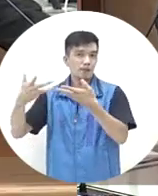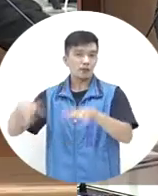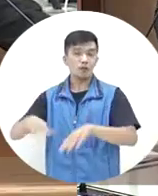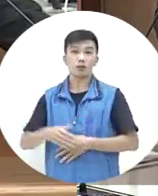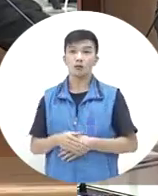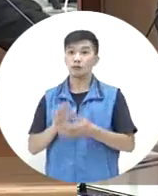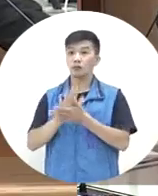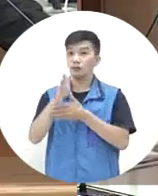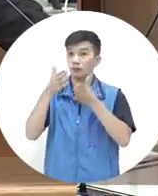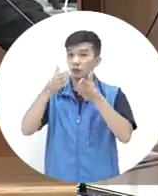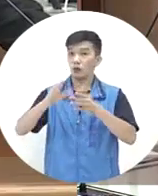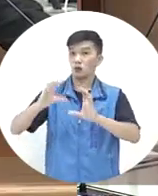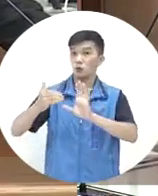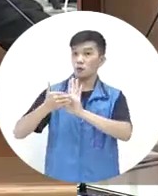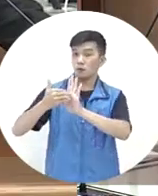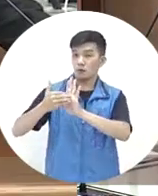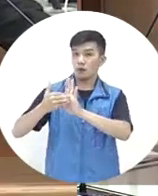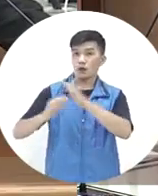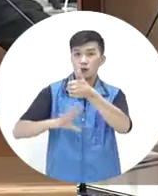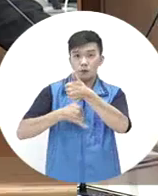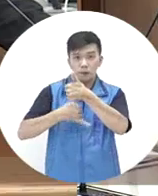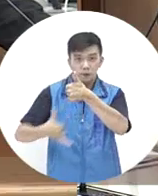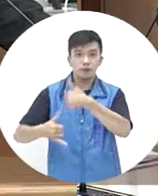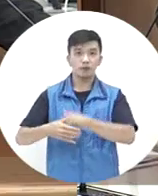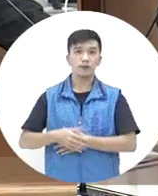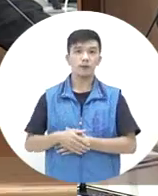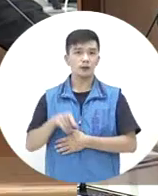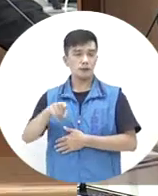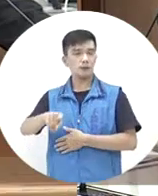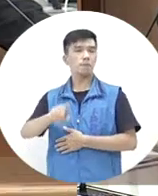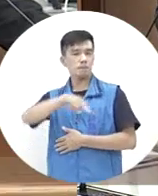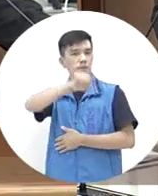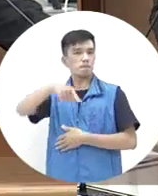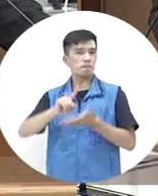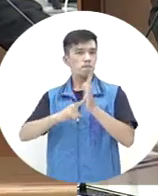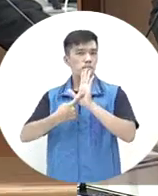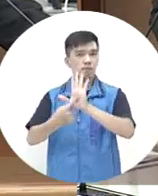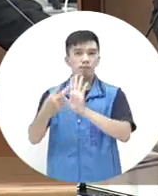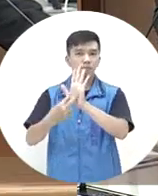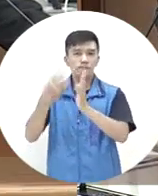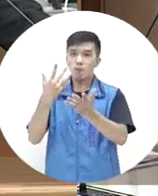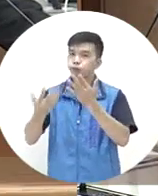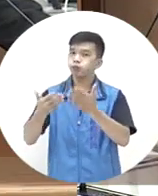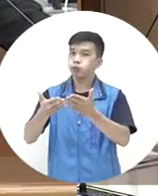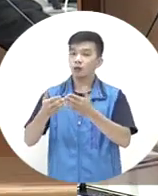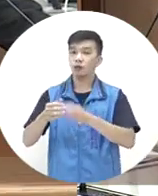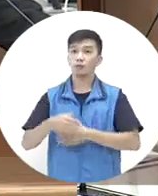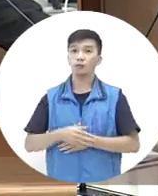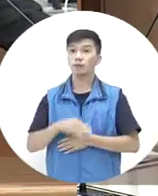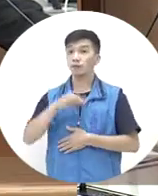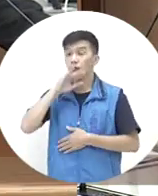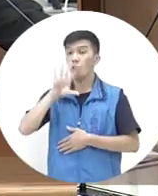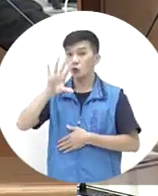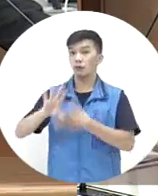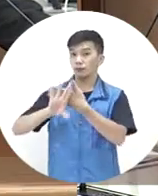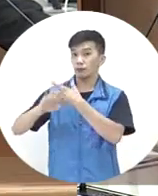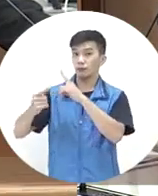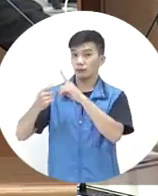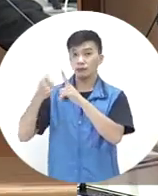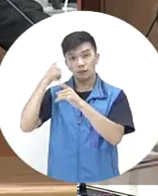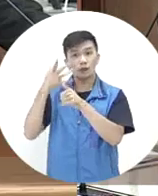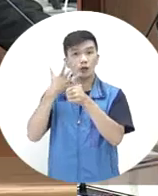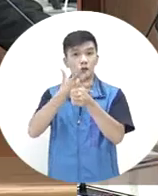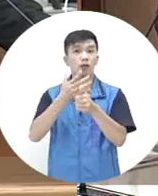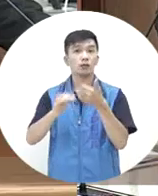其实这是你不可回避的挑战，你也一定要表态。那包括等一下本小组还有成员要问你有关四项公